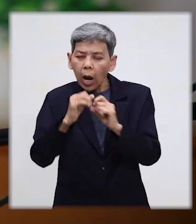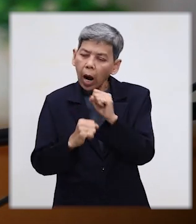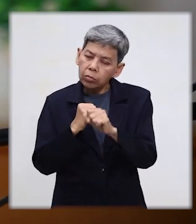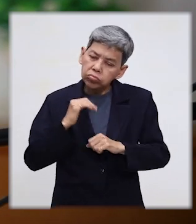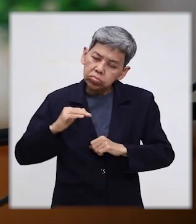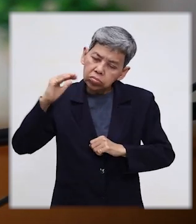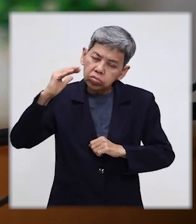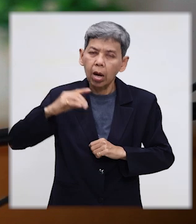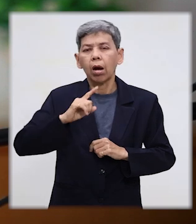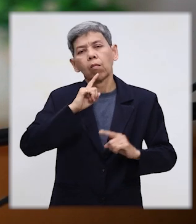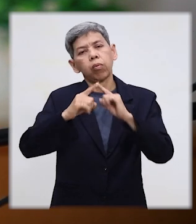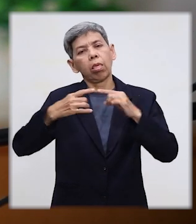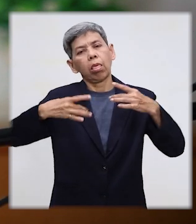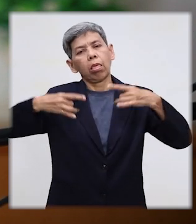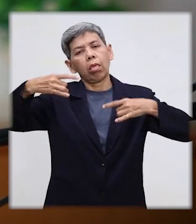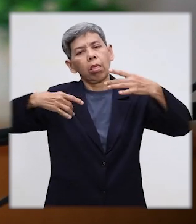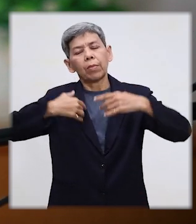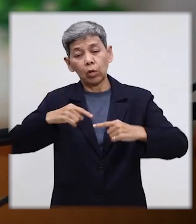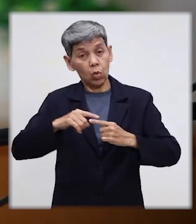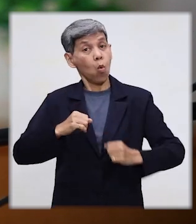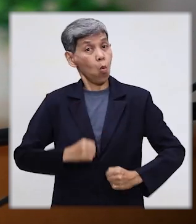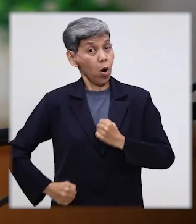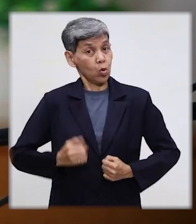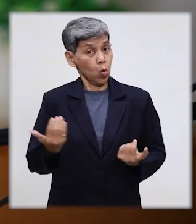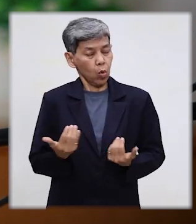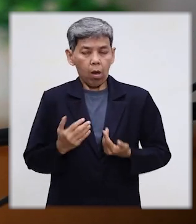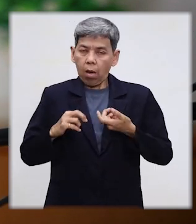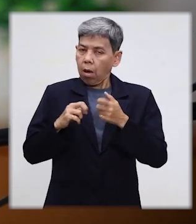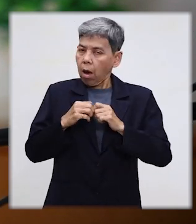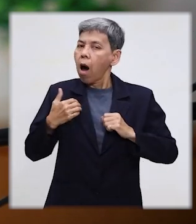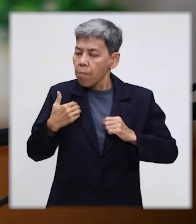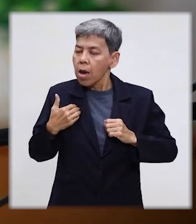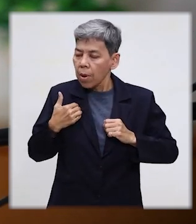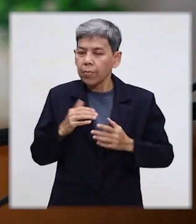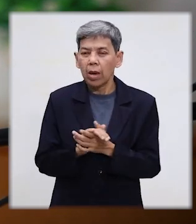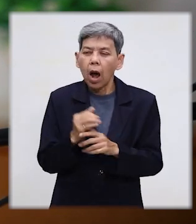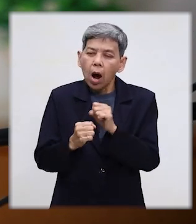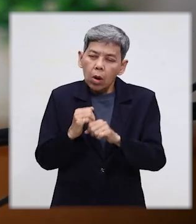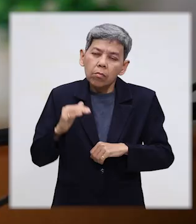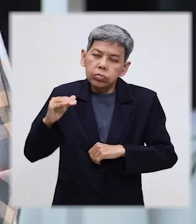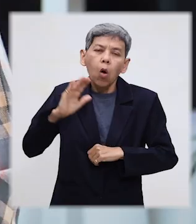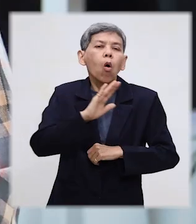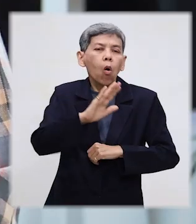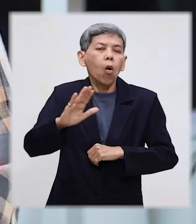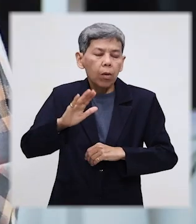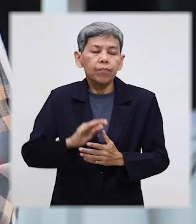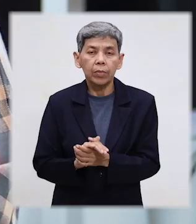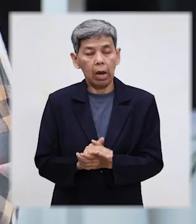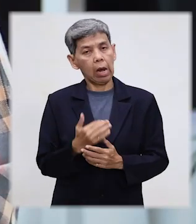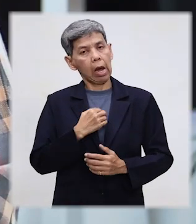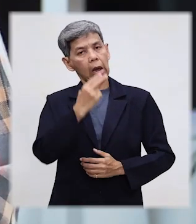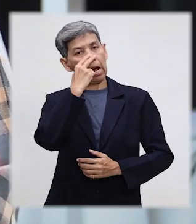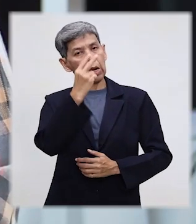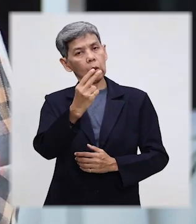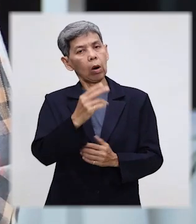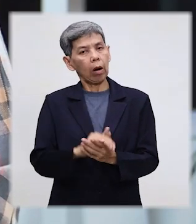นาะมันแตกต่างกันอยู่แล้วยิ่งเข้าช่วงวัยรุ่นก็มีปัญหาหนึ่งอีกวัยก็อีกปัญหาหนึ่งแล้วอันเนี้ย